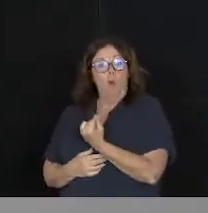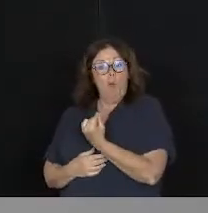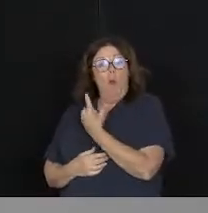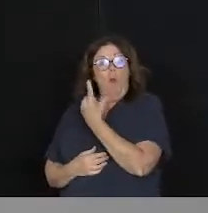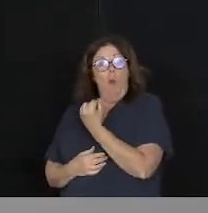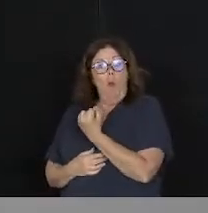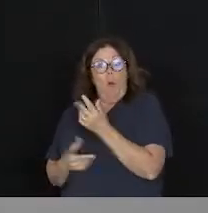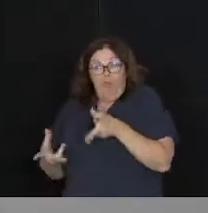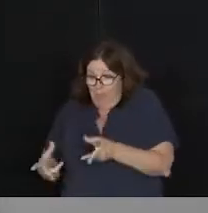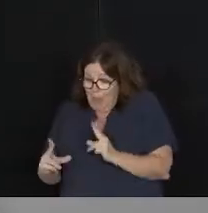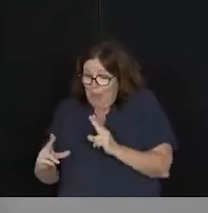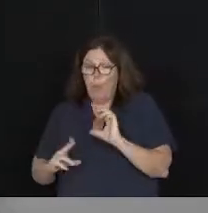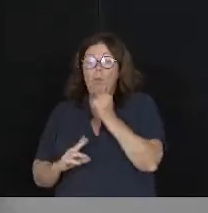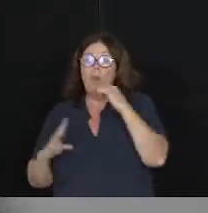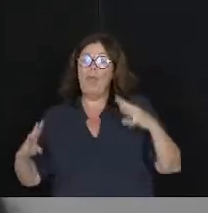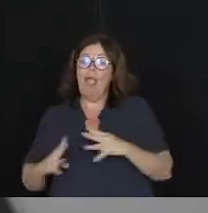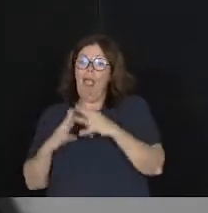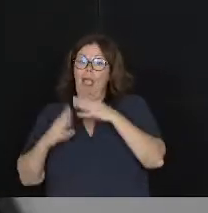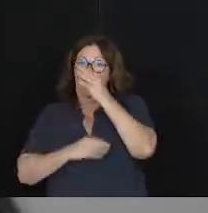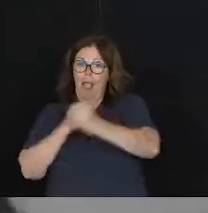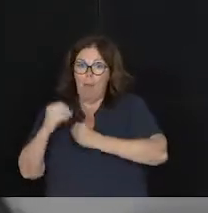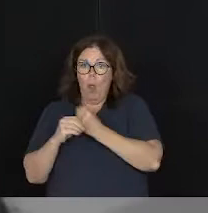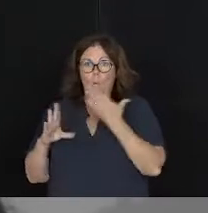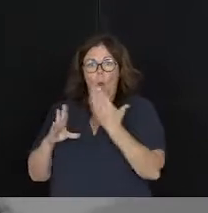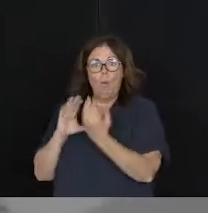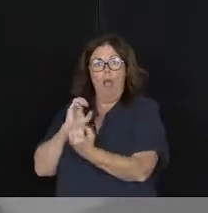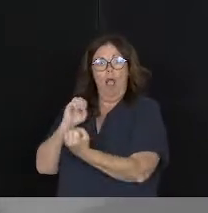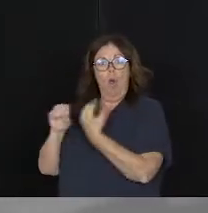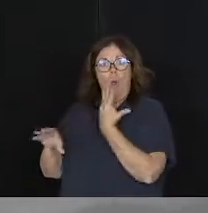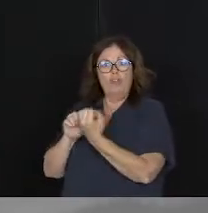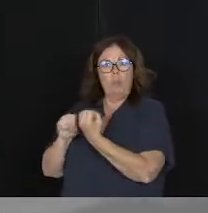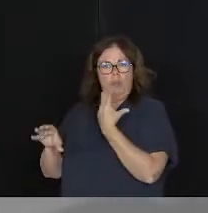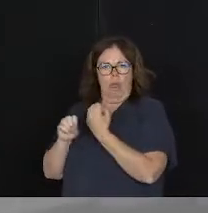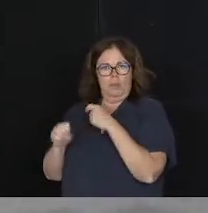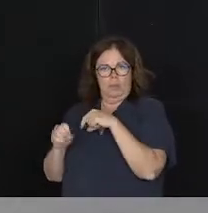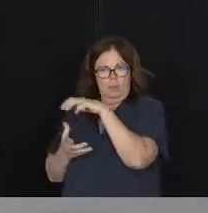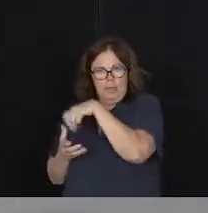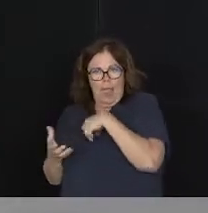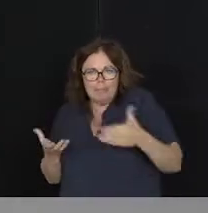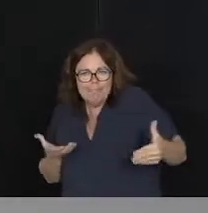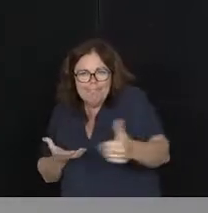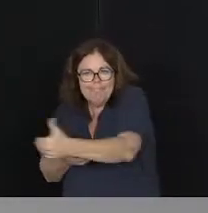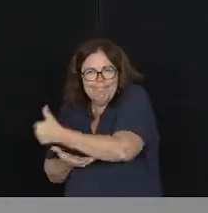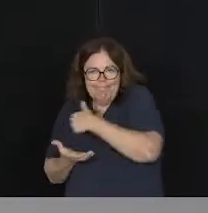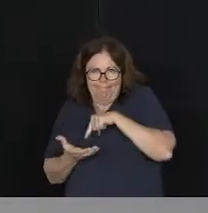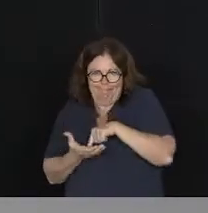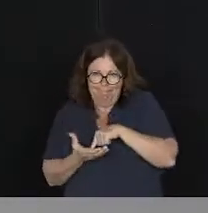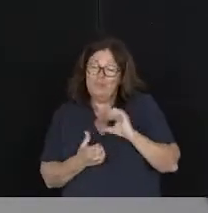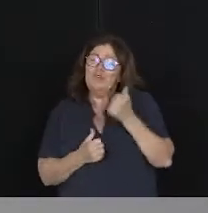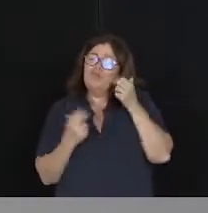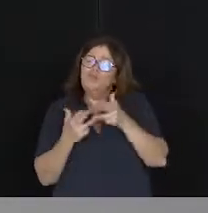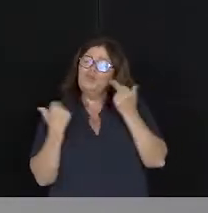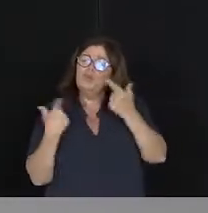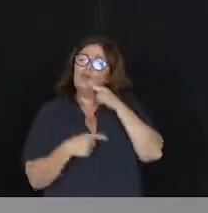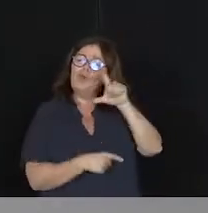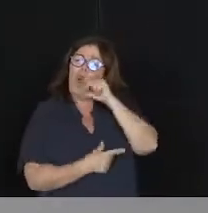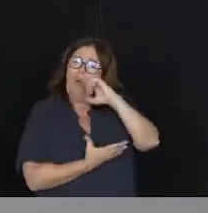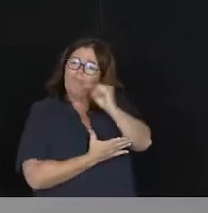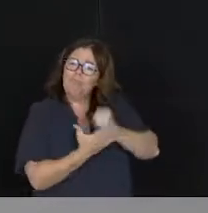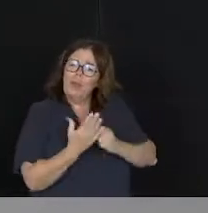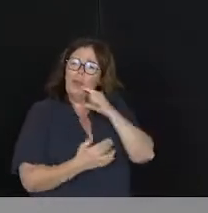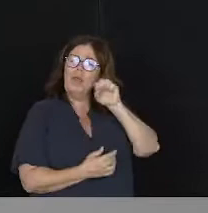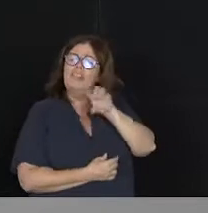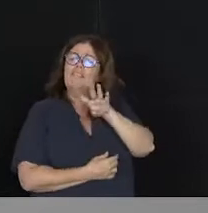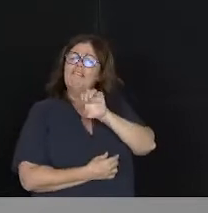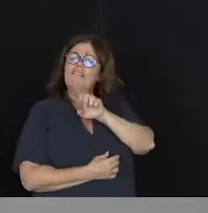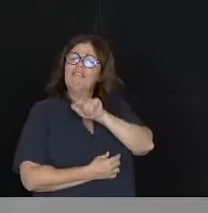Guerre mondiale. Et pour l'introduire, je voudrais m'appuyer sur un texte de Stefan Zweig qu'il écrit alors que l'Europe vient